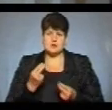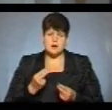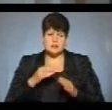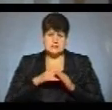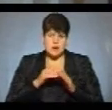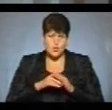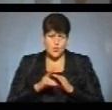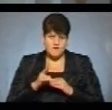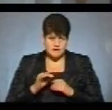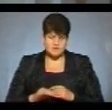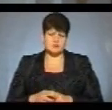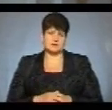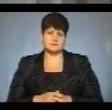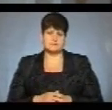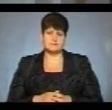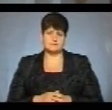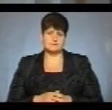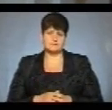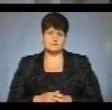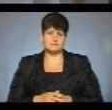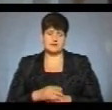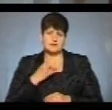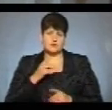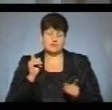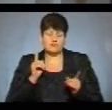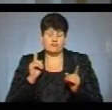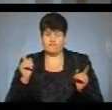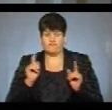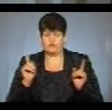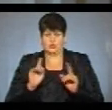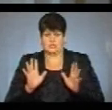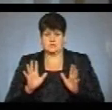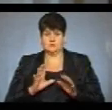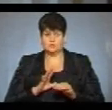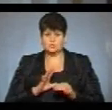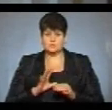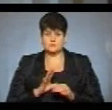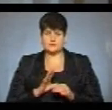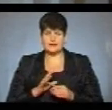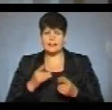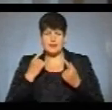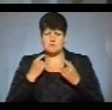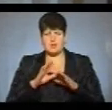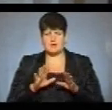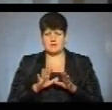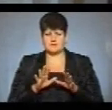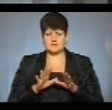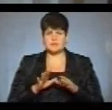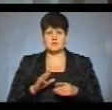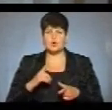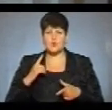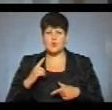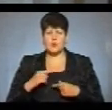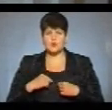хованки. Ну, але він, видно, в шоці він був. Навіть не плакав толком, за костюмом